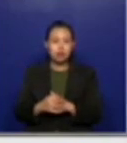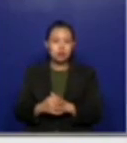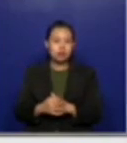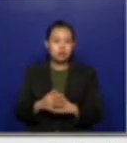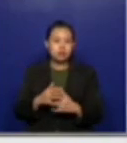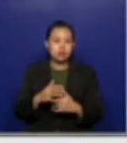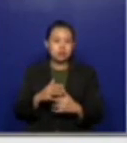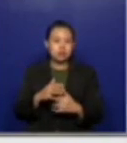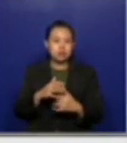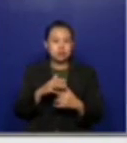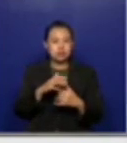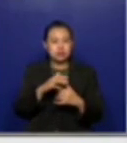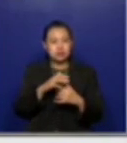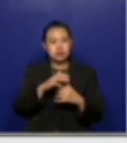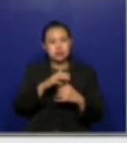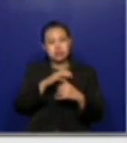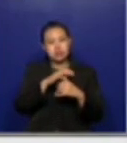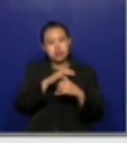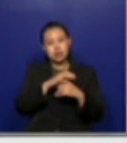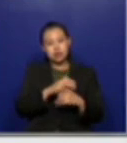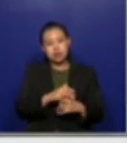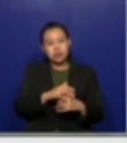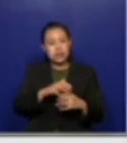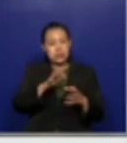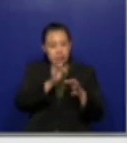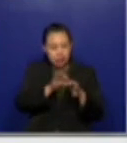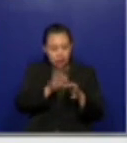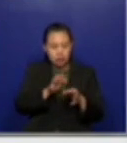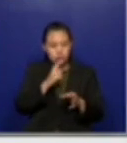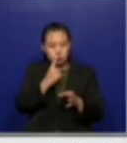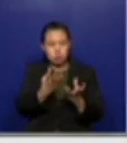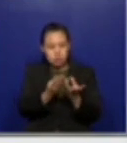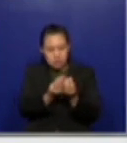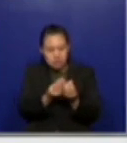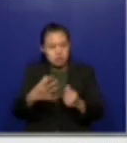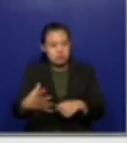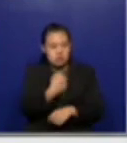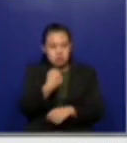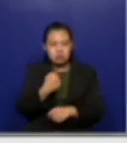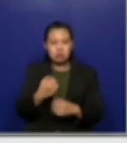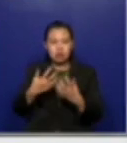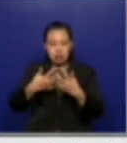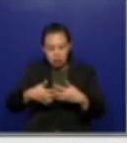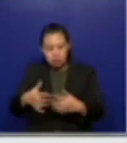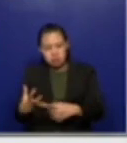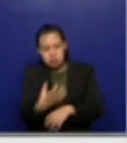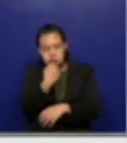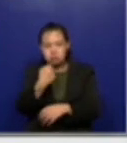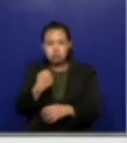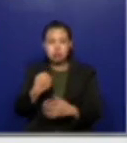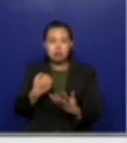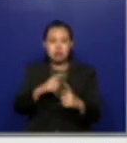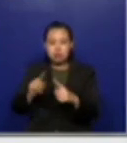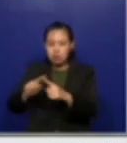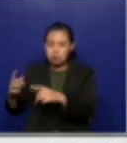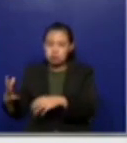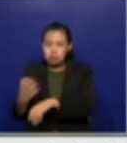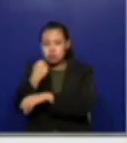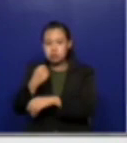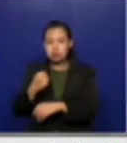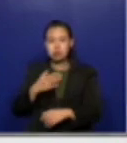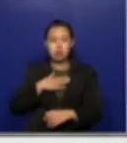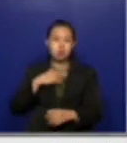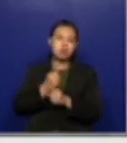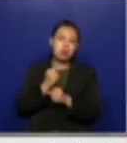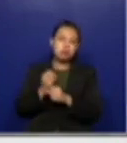ำลังจะเป็น NPL ลูกค้ารายไหนดีครับยึดที่ดินยึดอาคารยึดเครื่องจักรกลถ้าผมเป็นนายแบงค์ผมทำธุรกิจผมก็ต้องทำแบบ